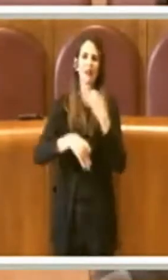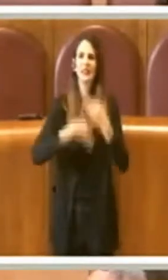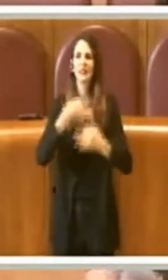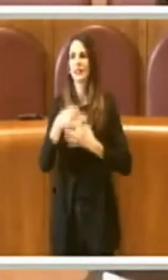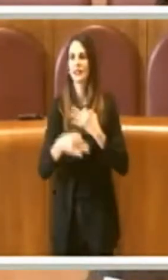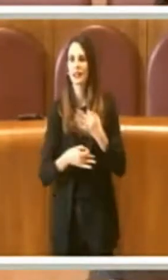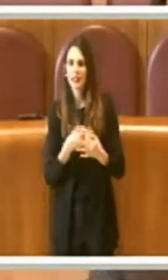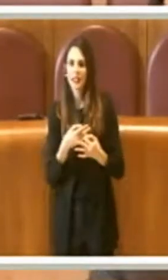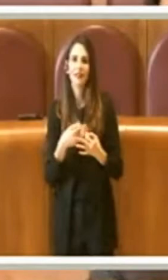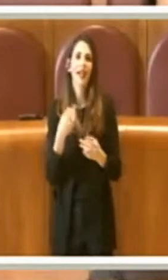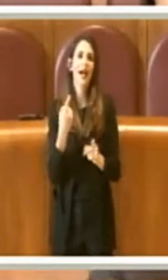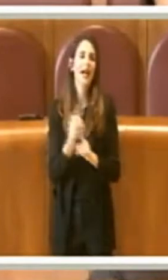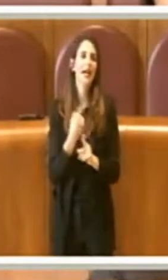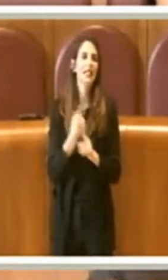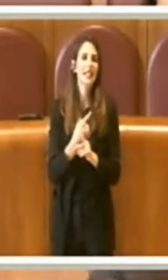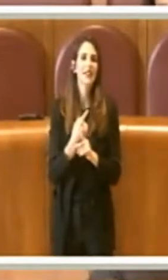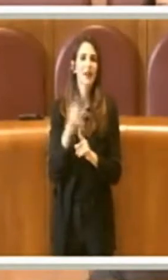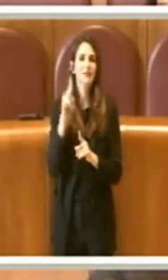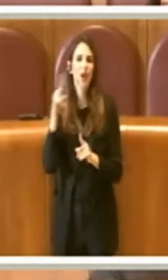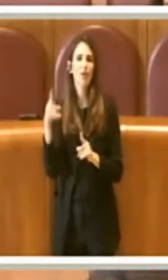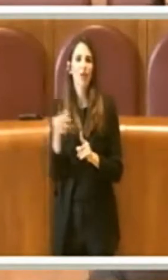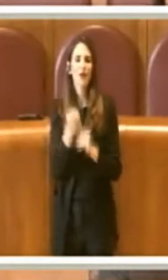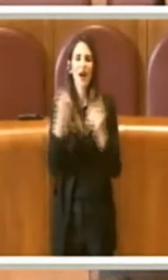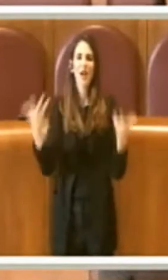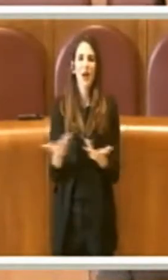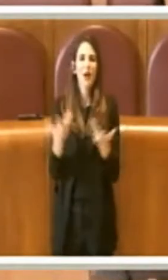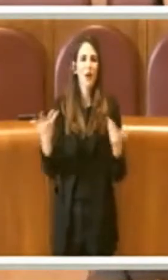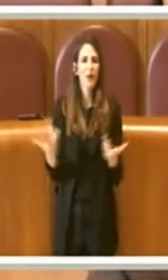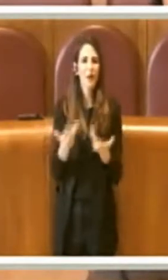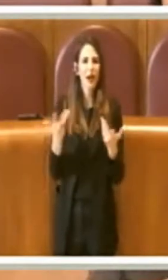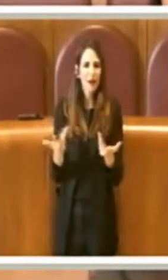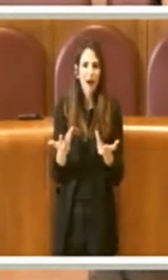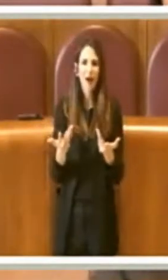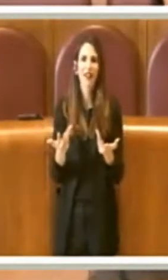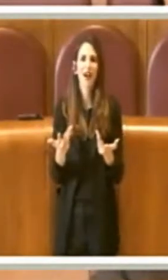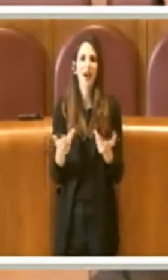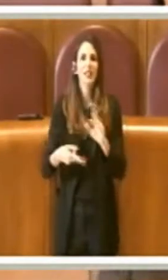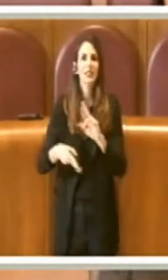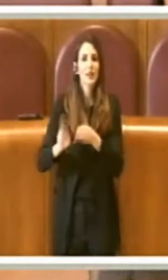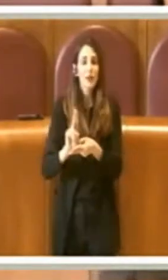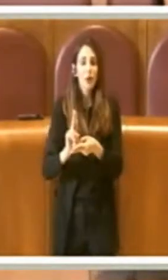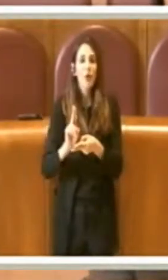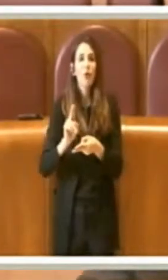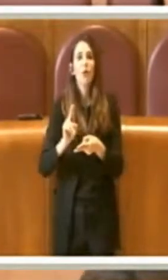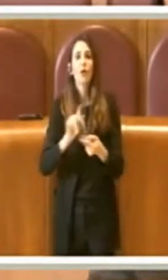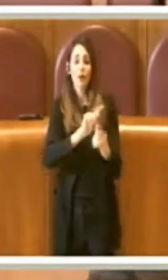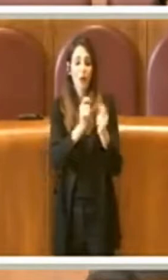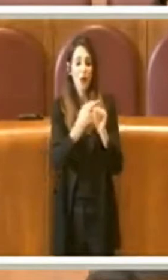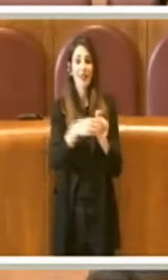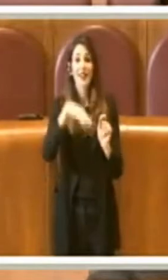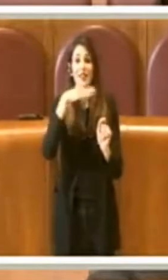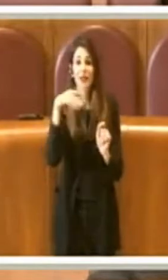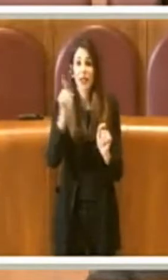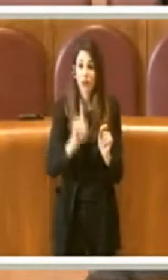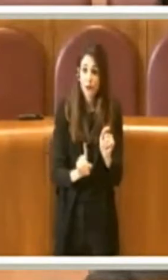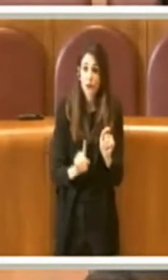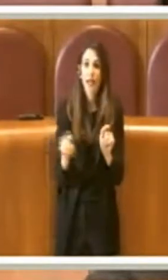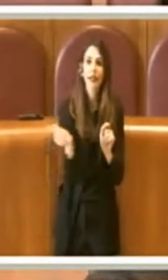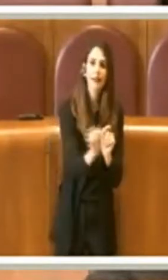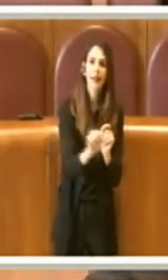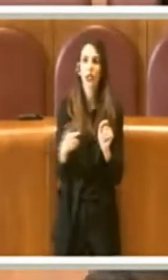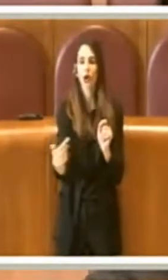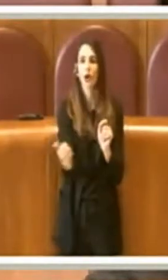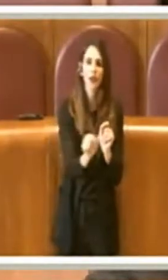cui la variazione è da considerare inefficiente e insufficiente. Insomma, facciamo un po' pace